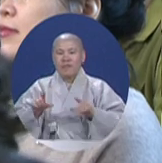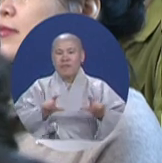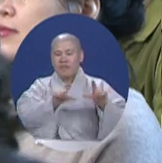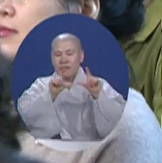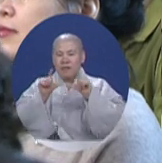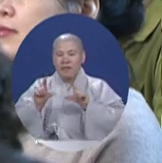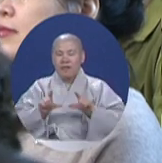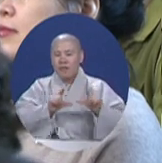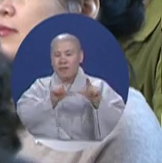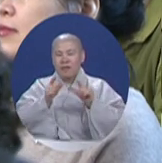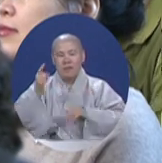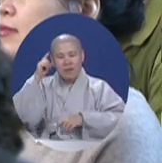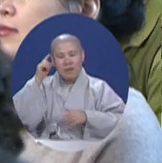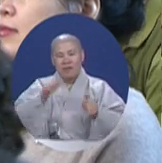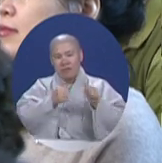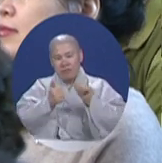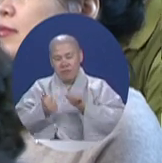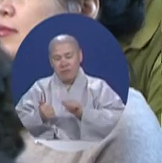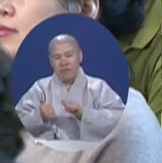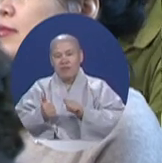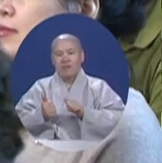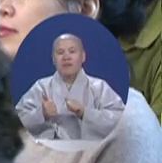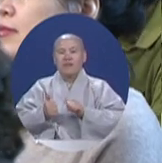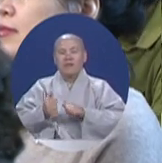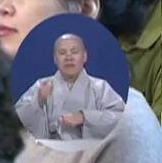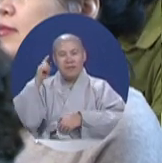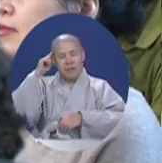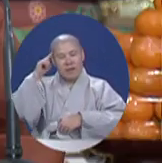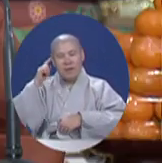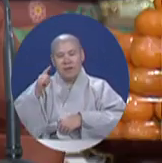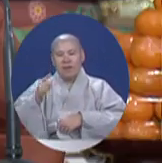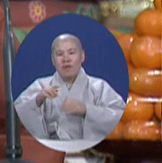산다는 견해 죽는다는 견해 다 소용없어요.